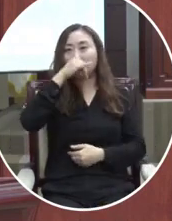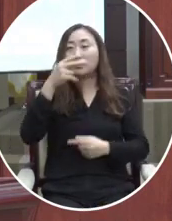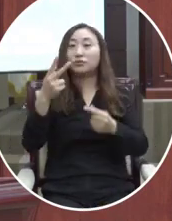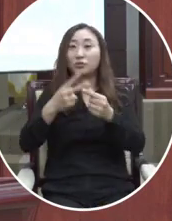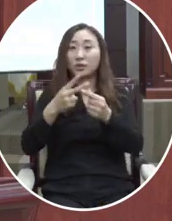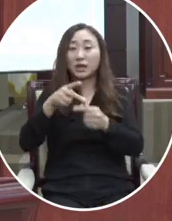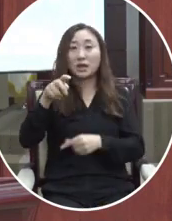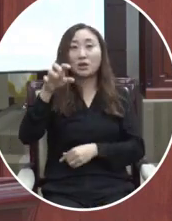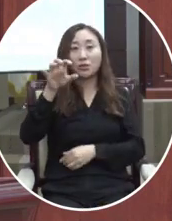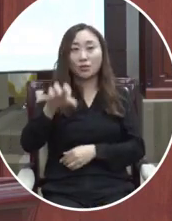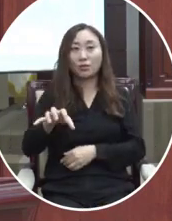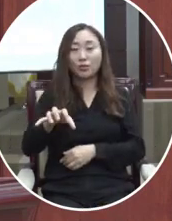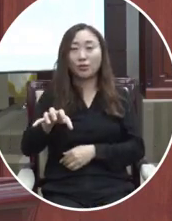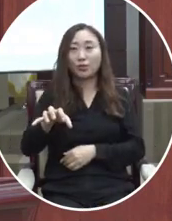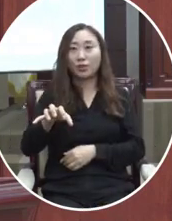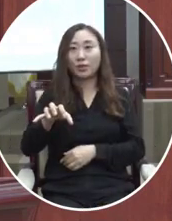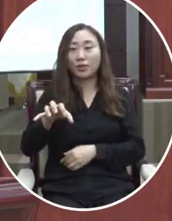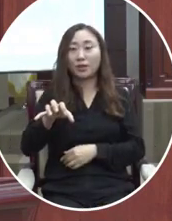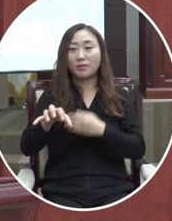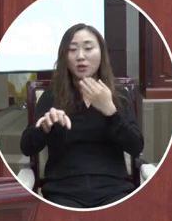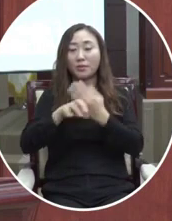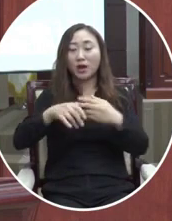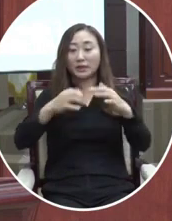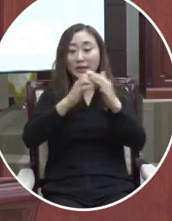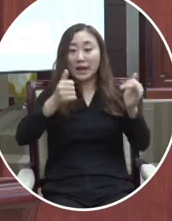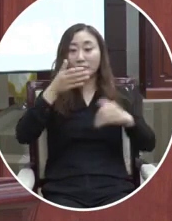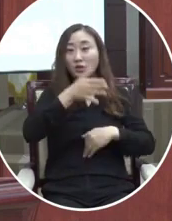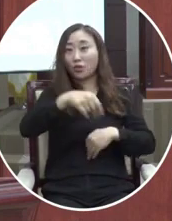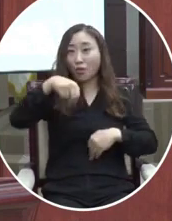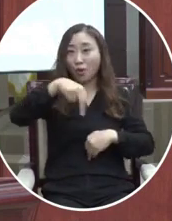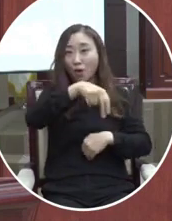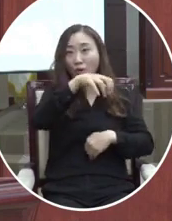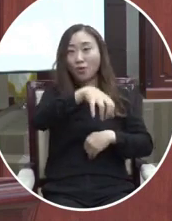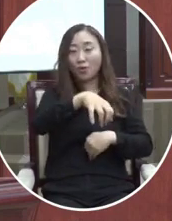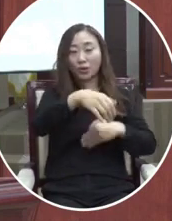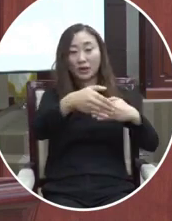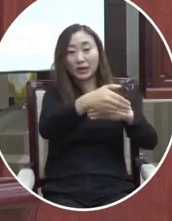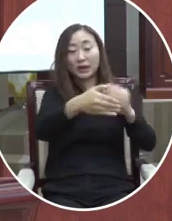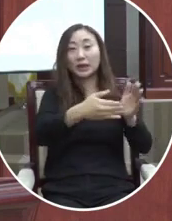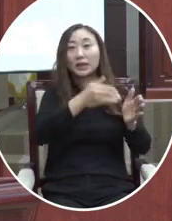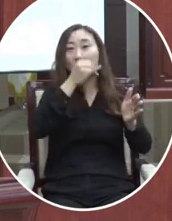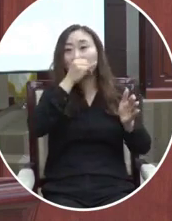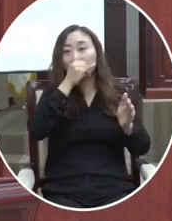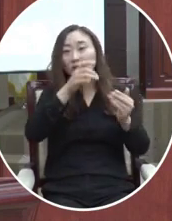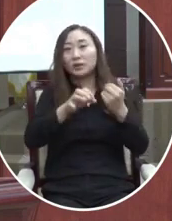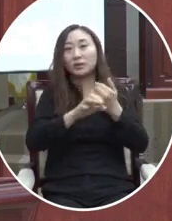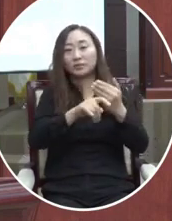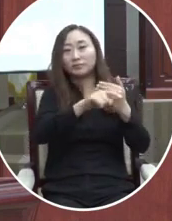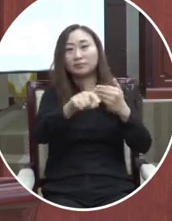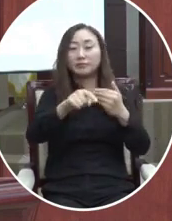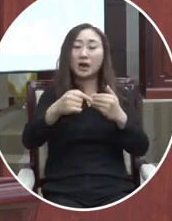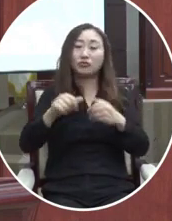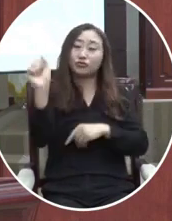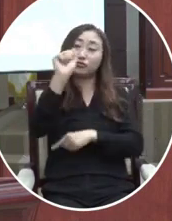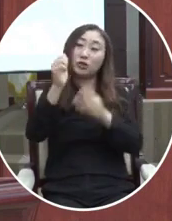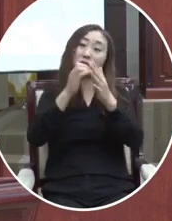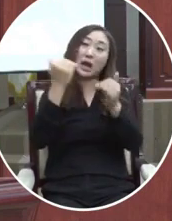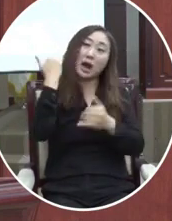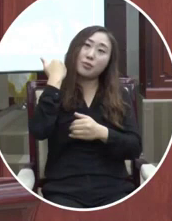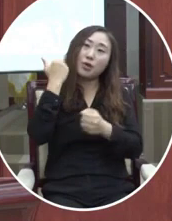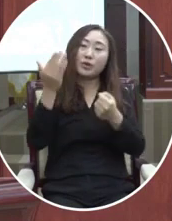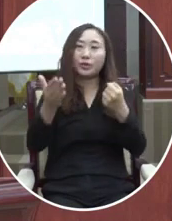둘째이 지역은 인도가 끝나는 지점이면 단지내 펜스 등으로 운전자 시화가 확보되지